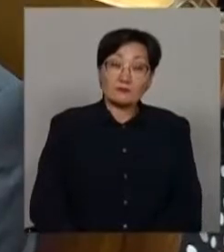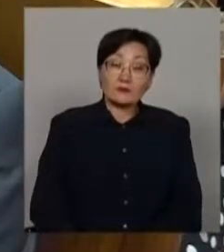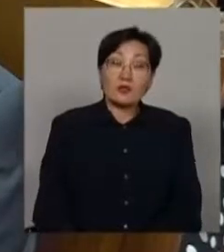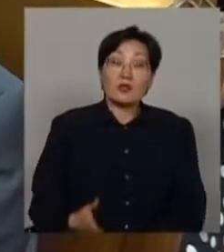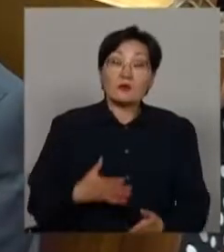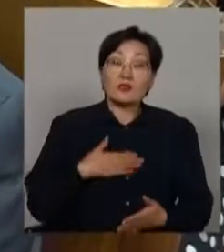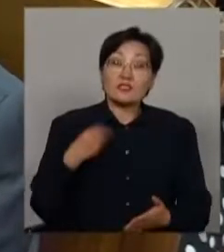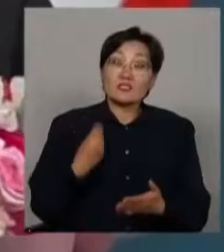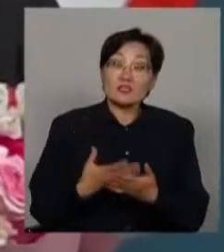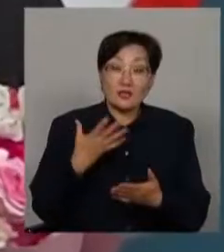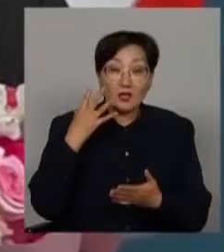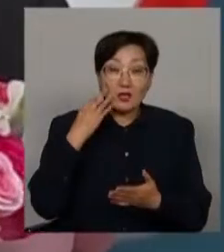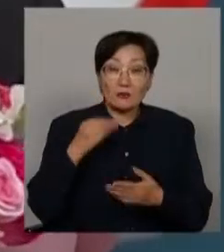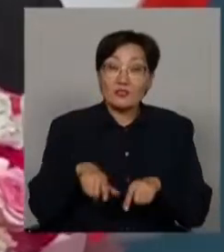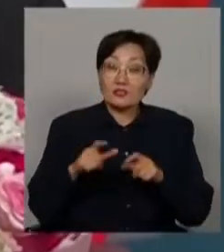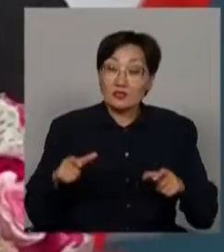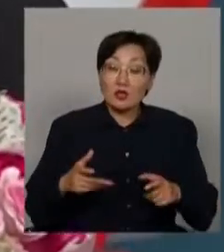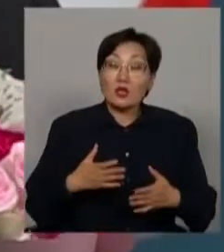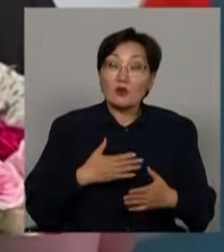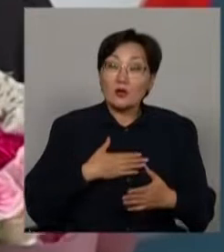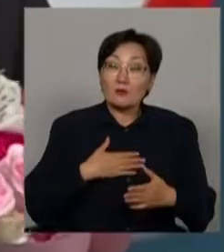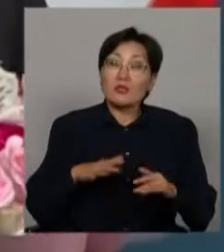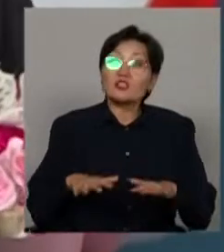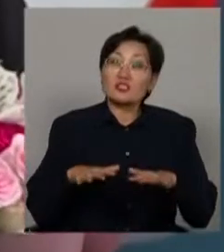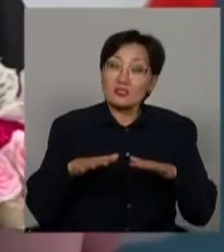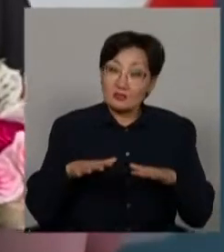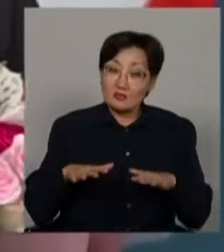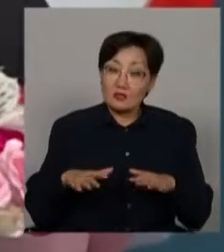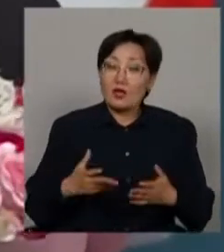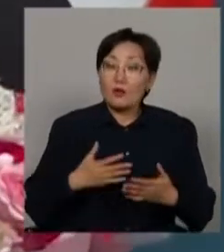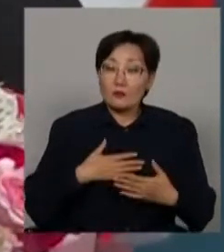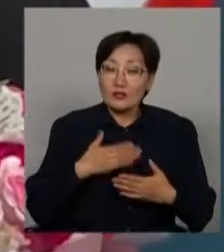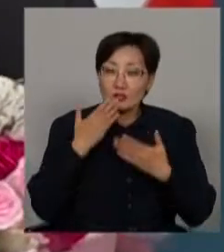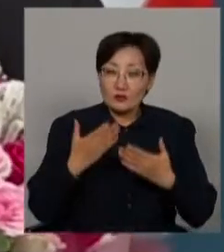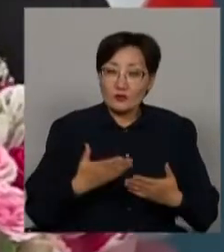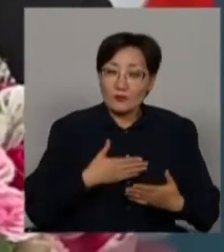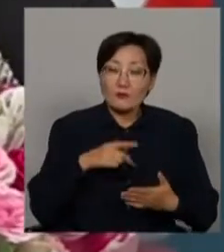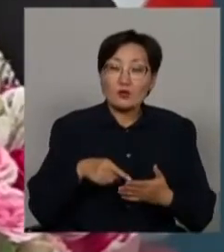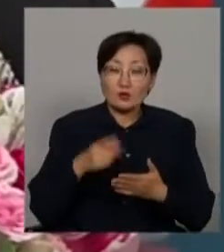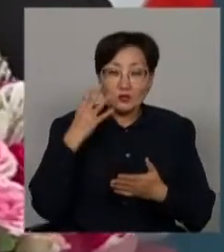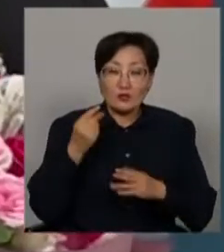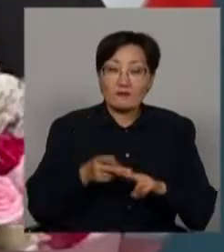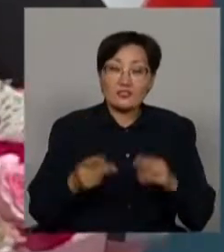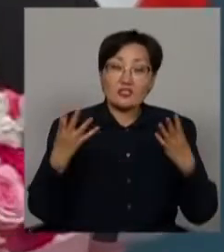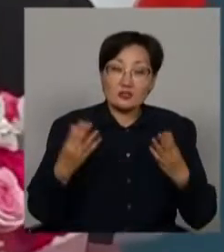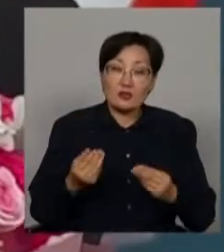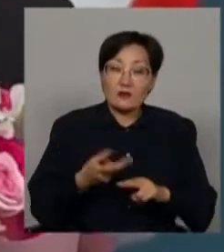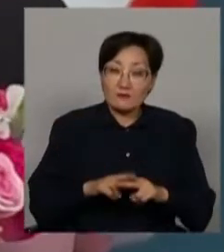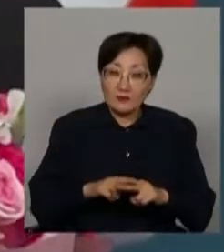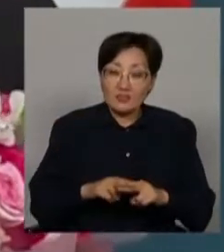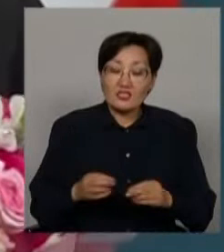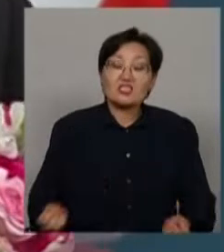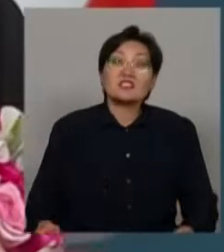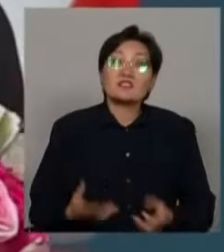Моих дорогих алматинцев, моих зрителей, мой любимый город, в этот день, в этот